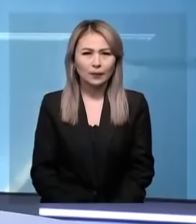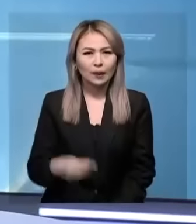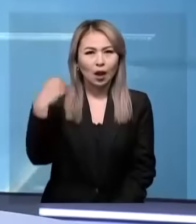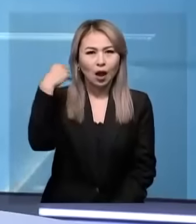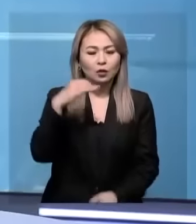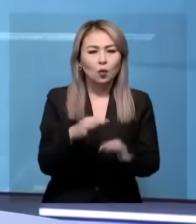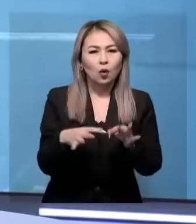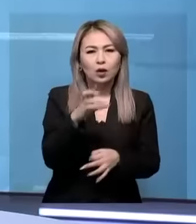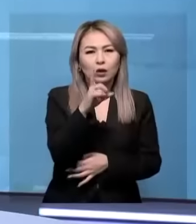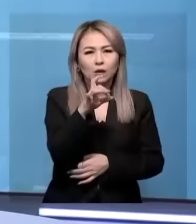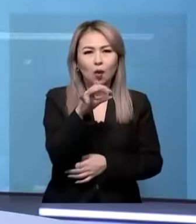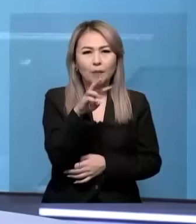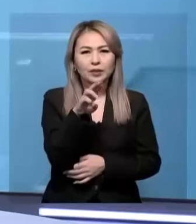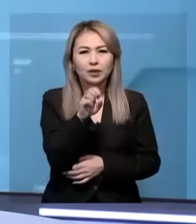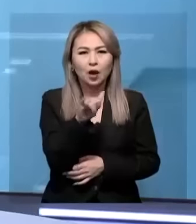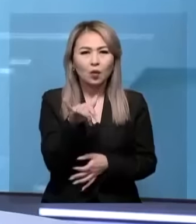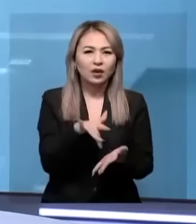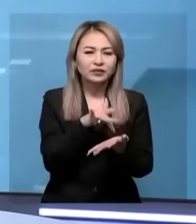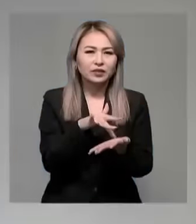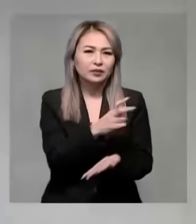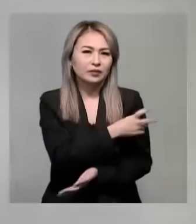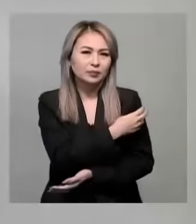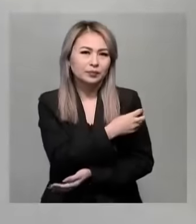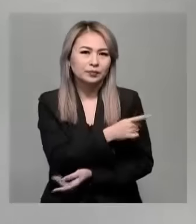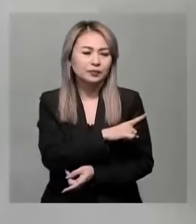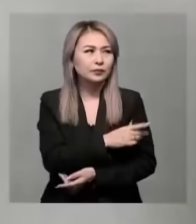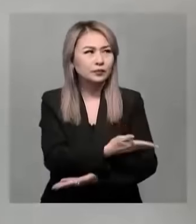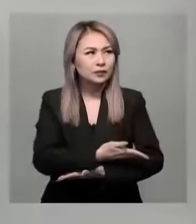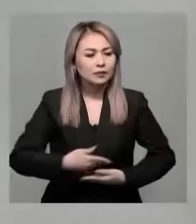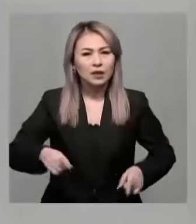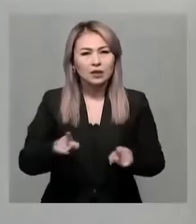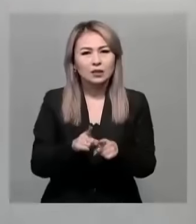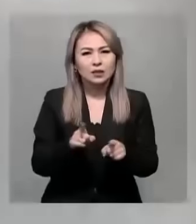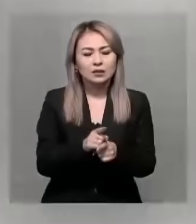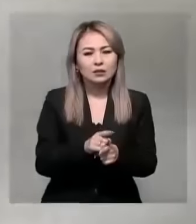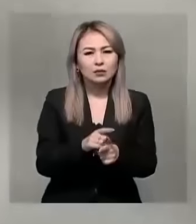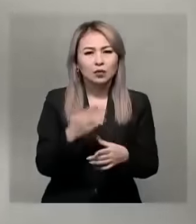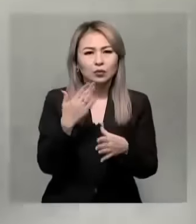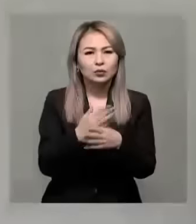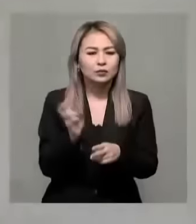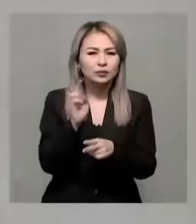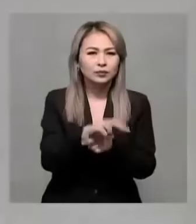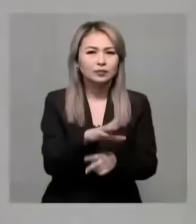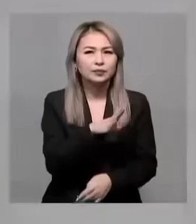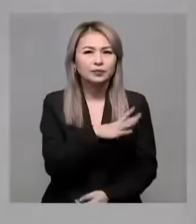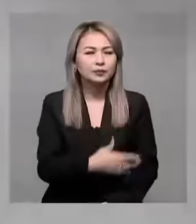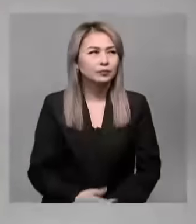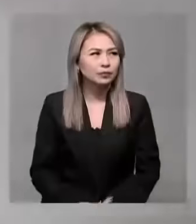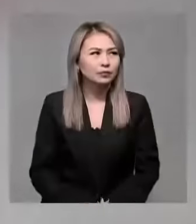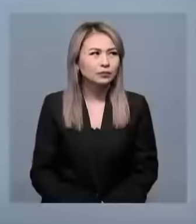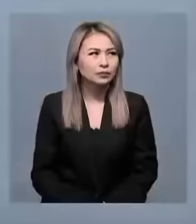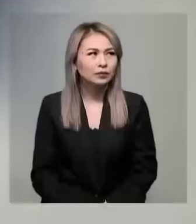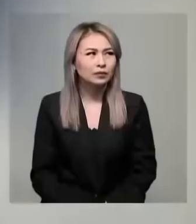Ал Ақтөбе облысының Хромтау қаласының фельдшерлері белуардан асатын қарды кешіп науқасқа жеткен.